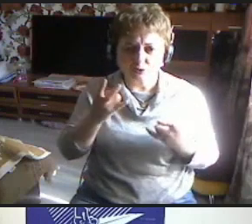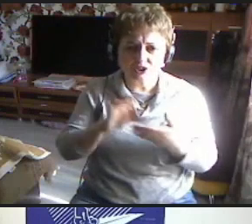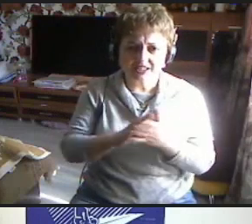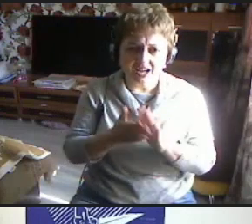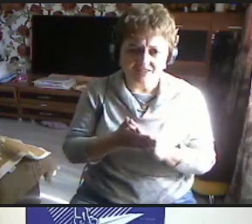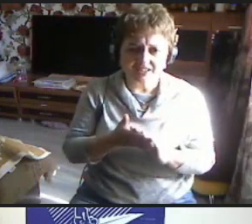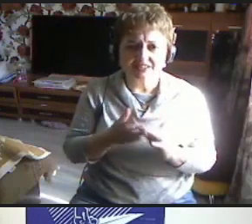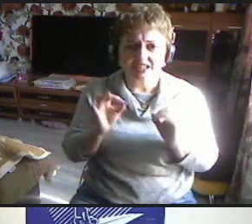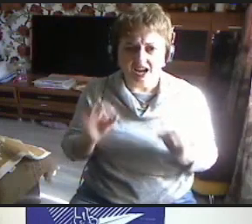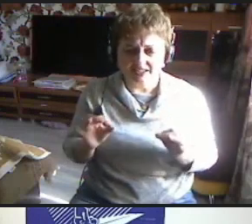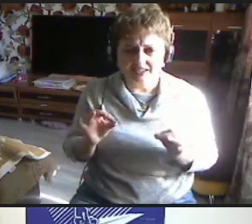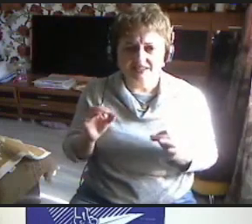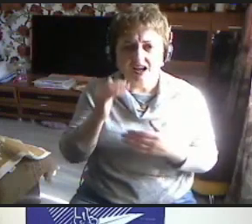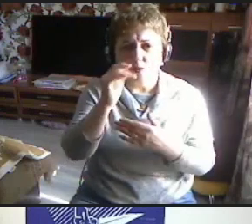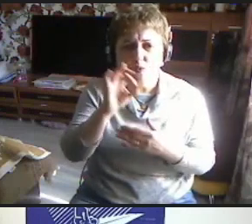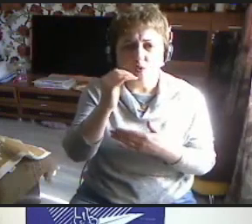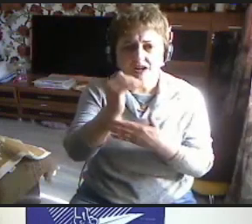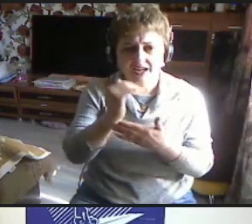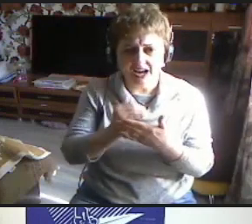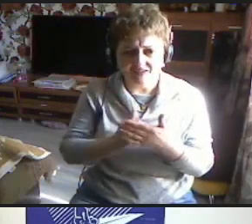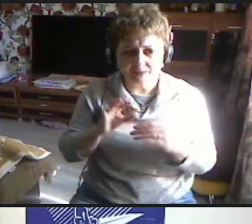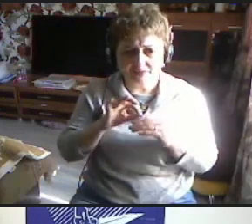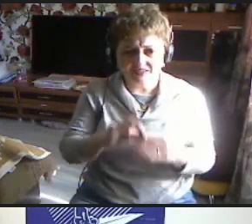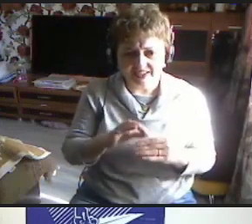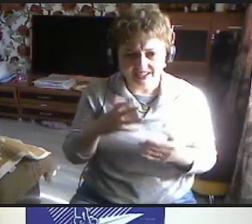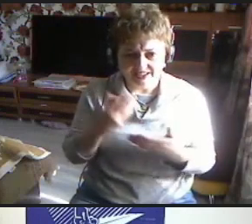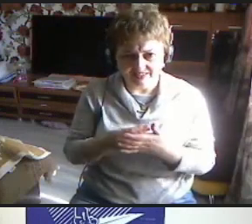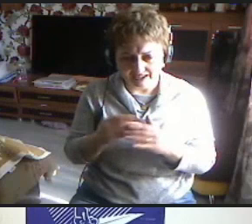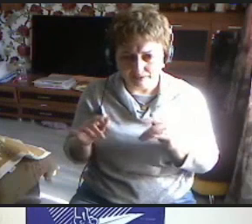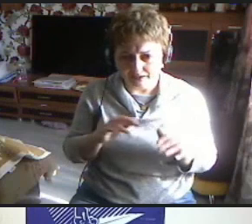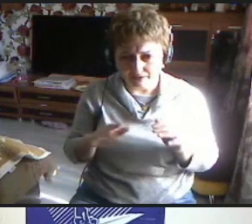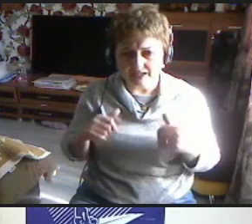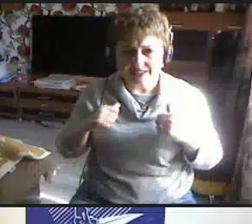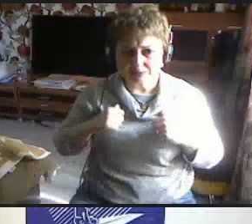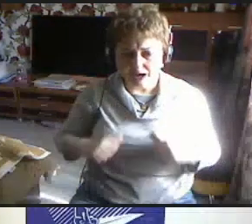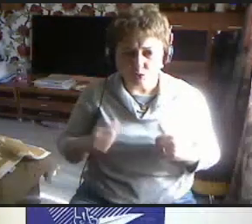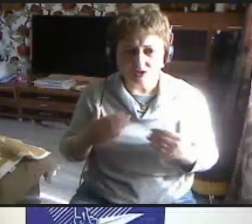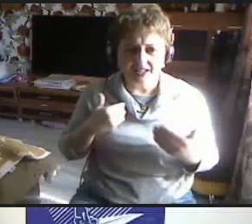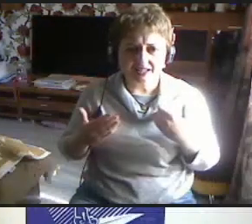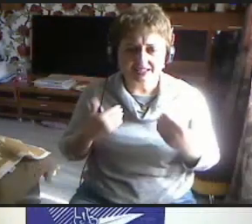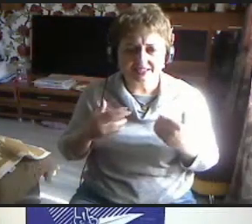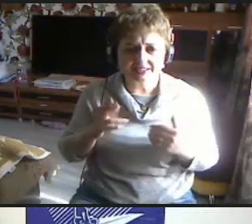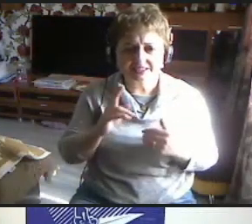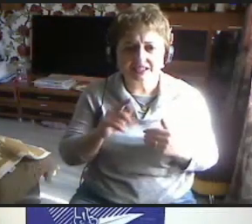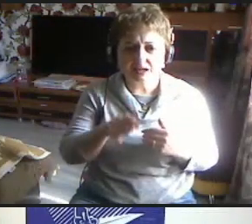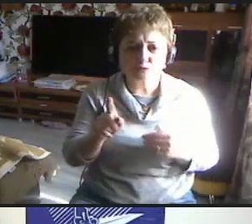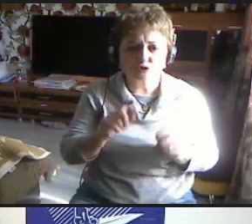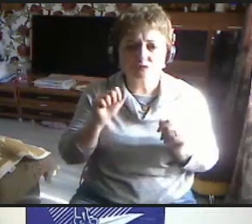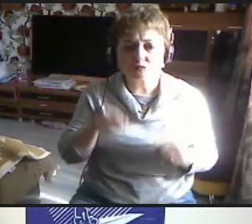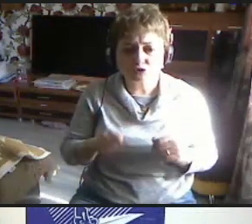о графиках проведения своих мероприятий. Спокойно относитесь к тому, что это может измениться,